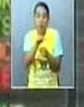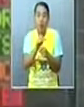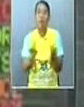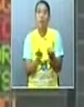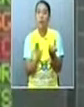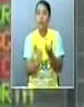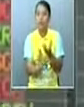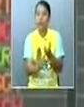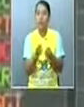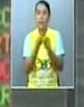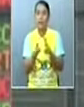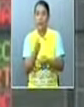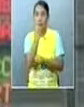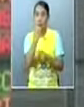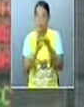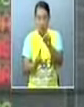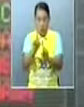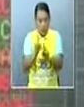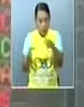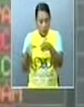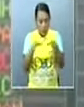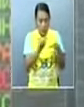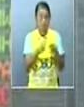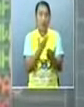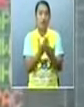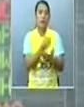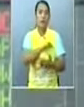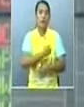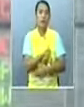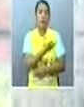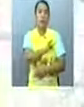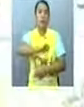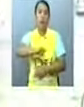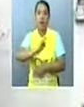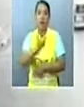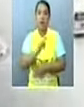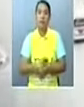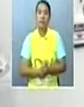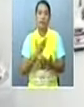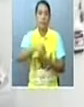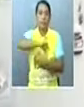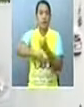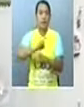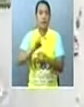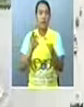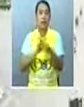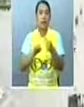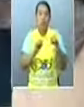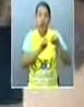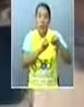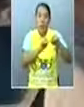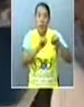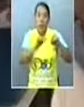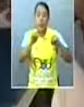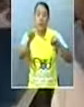ไหร่นักเนื่องจากการเจาะหุ้นเป็นรายตัวอาจทำกำไรได้มากกว่าประกอบกับตัวเลขเศรษฐกิจค่อยๆไต่ระดับดีขึ้นเรื่อยๆจากนโยบ